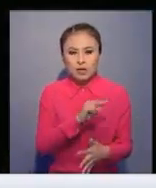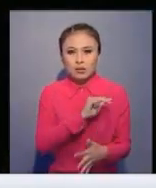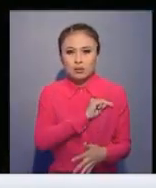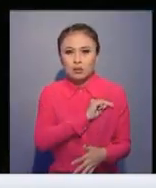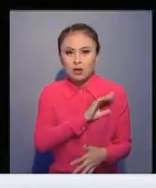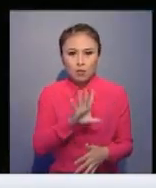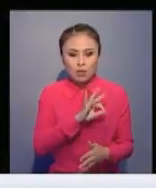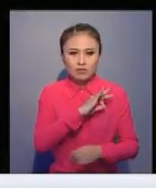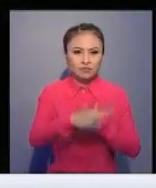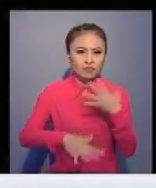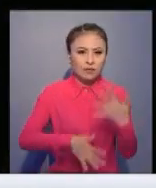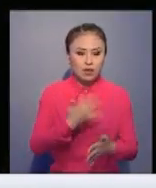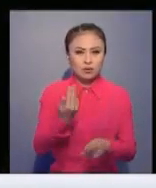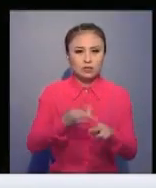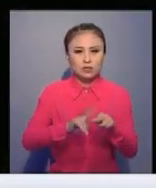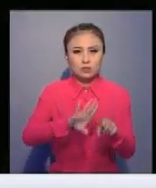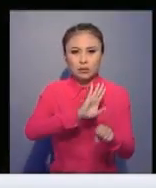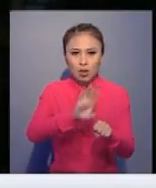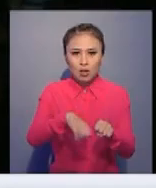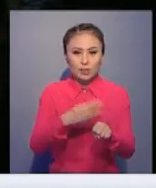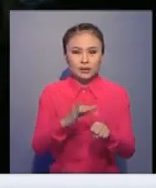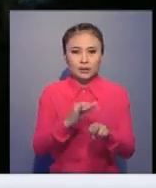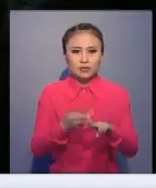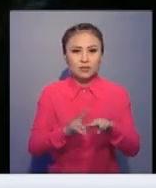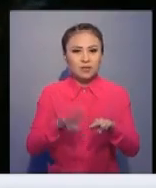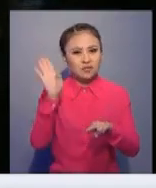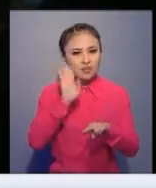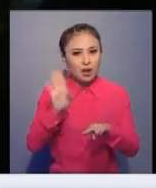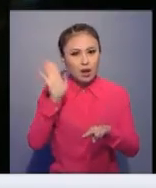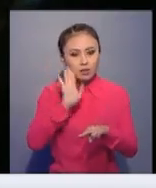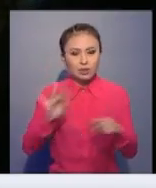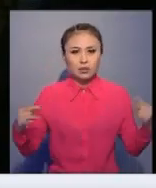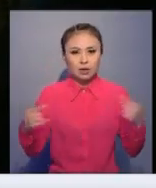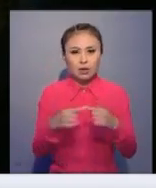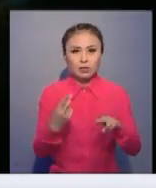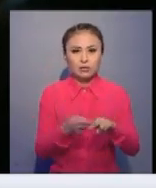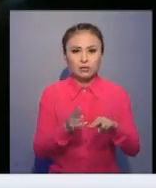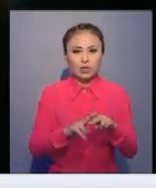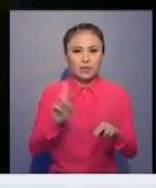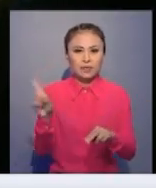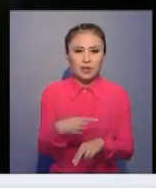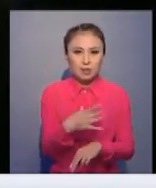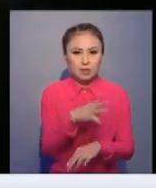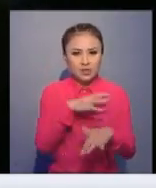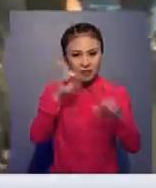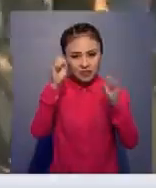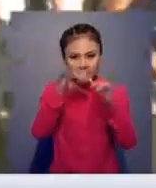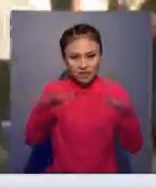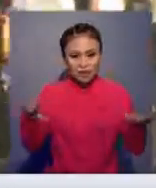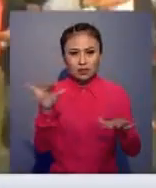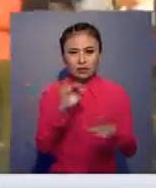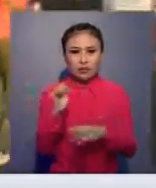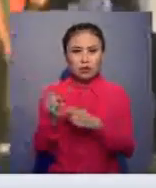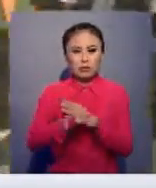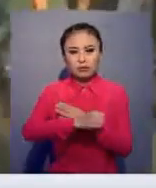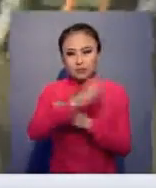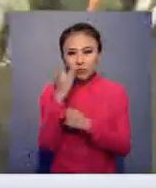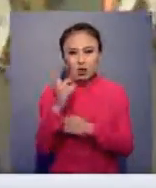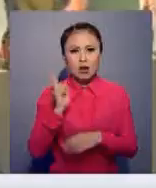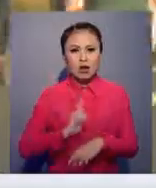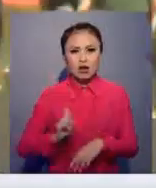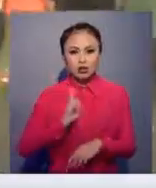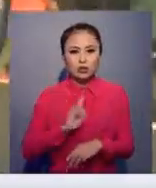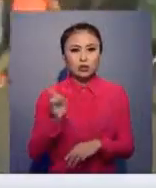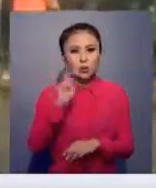пен жемқорлықты жойып, елді мекендерді су және жарықпен қамтамасыз етуін талап етіп отыр. Бұған дейін ашынған халық бірнеше